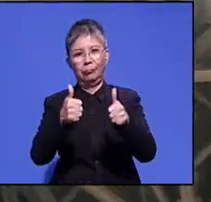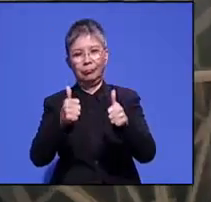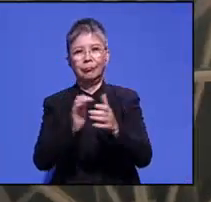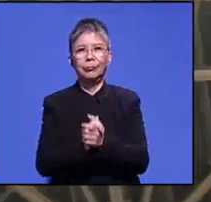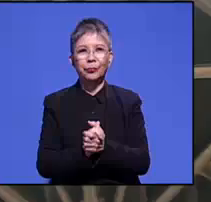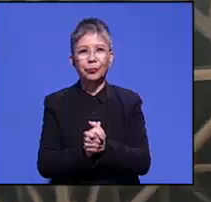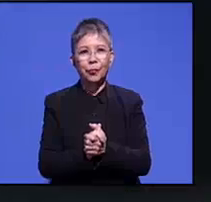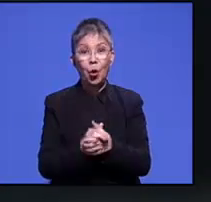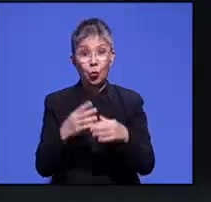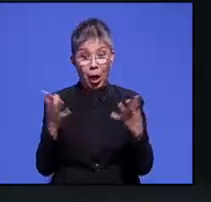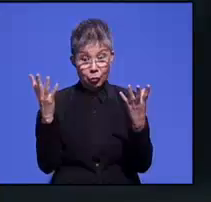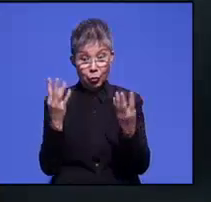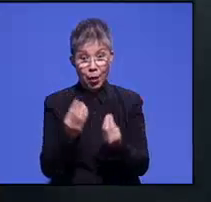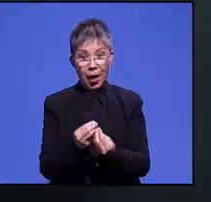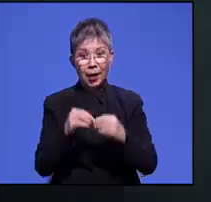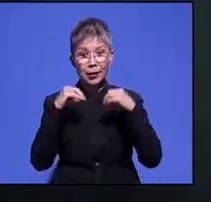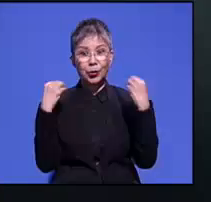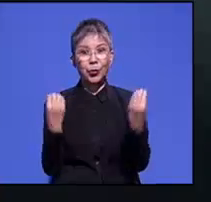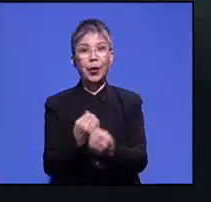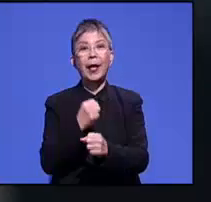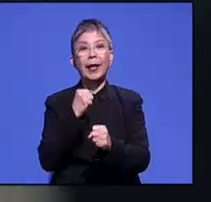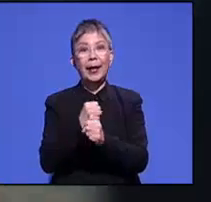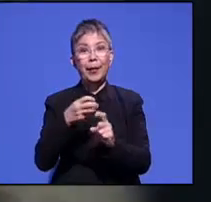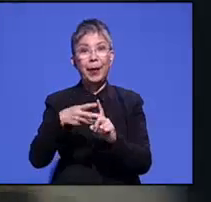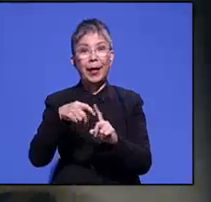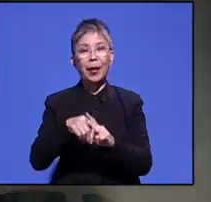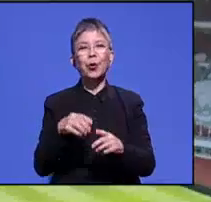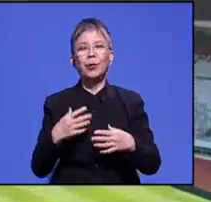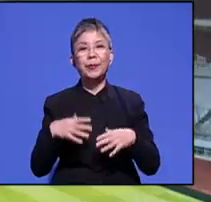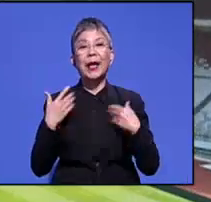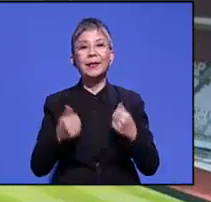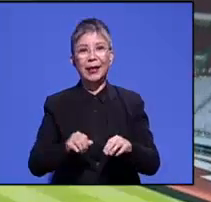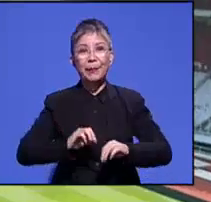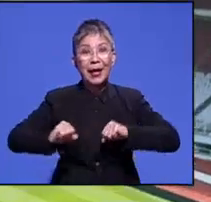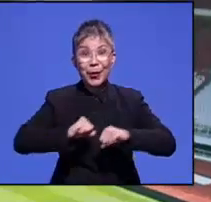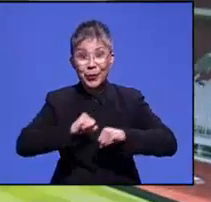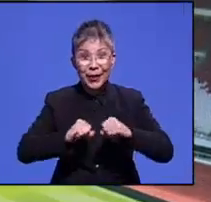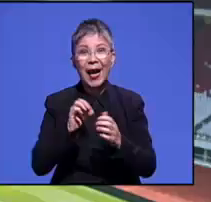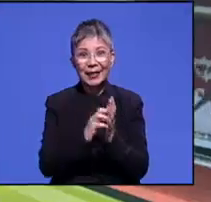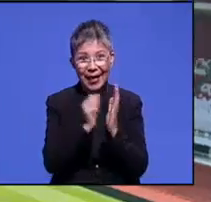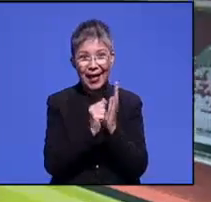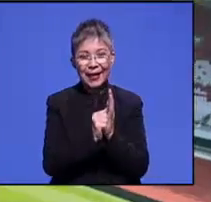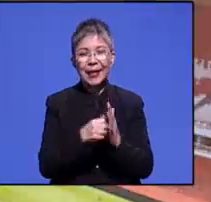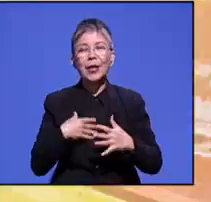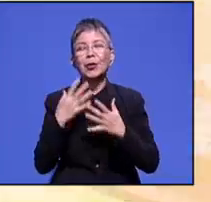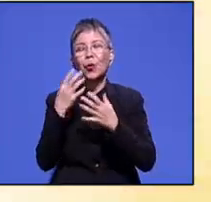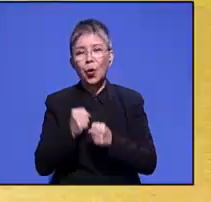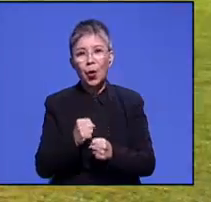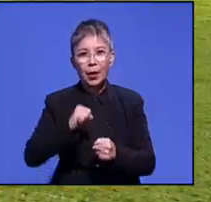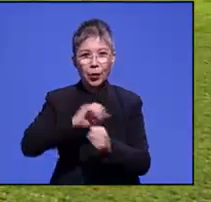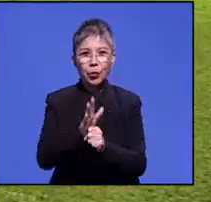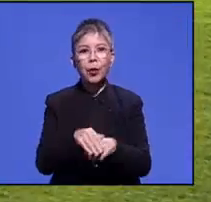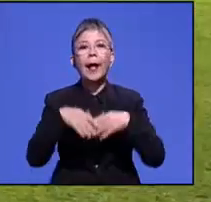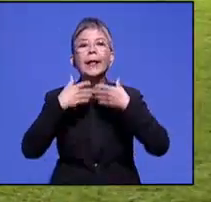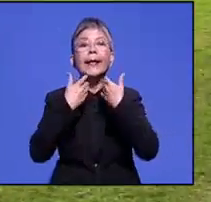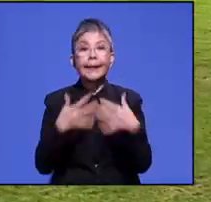sempurna kalau sudah begini stadion utama siap menjadi tuan rumah beragam event nih kita berdoa saja semoga pandemis udah berlalu